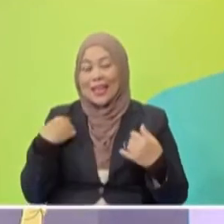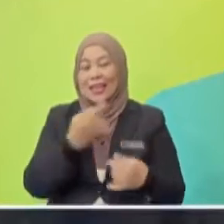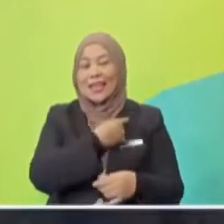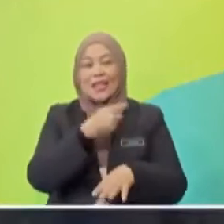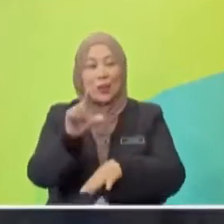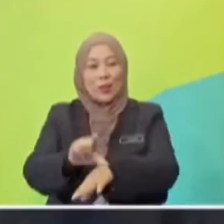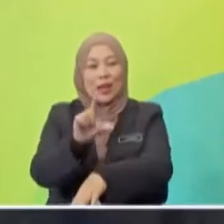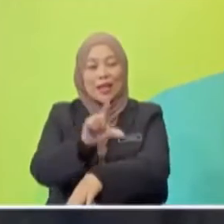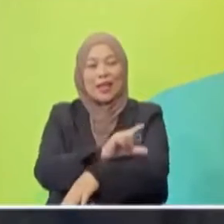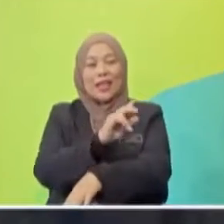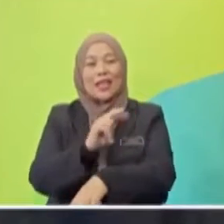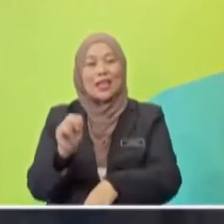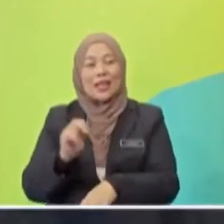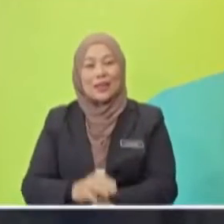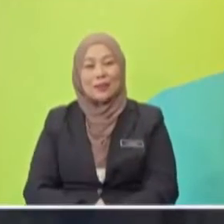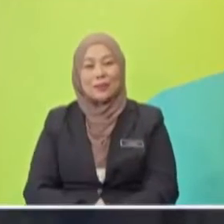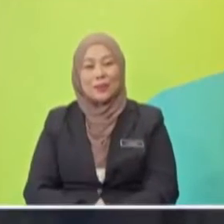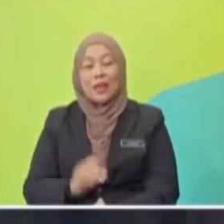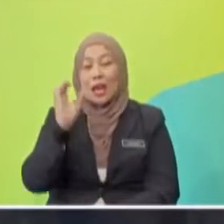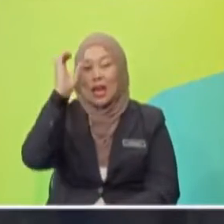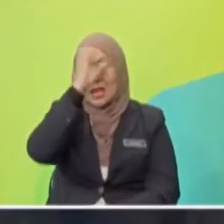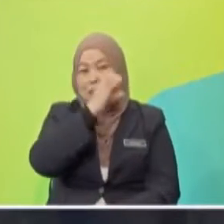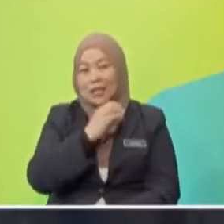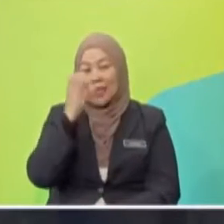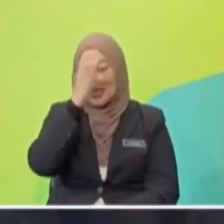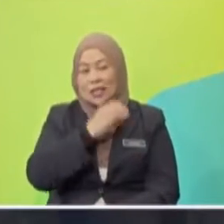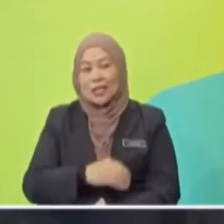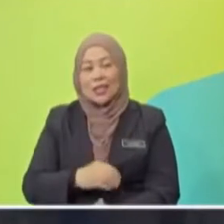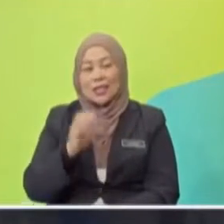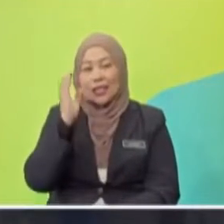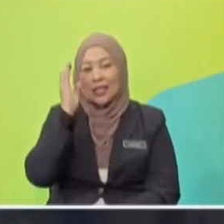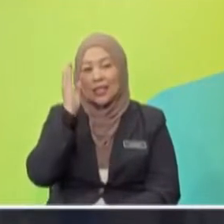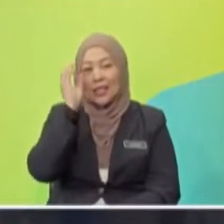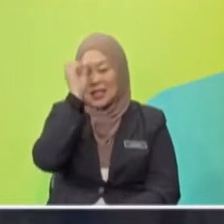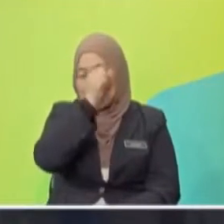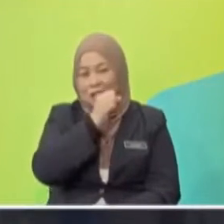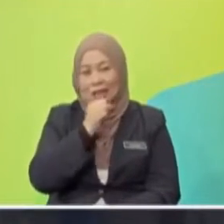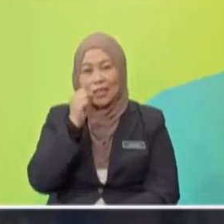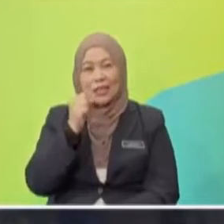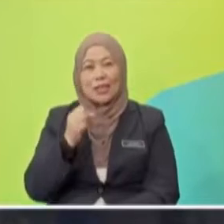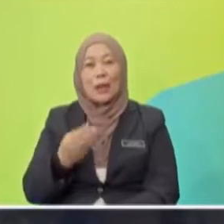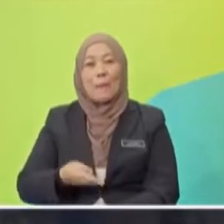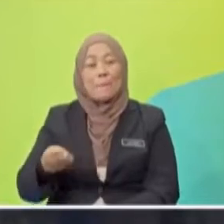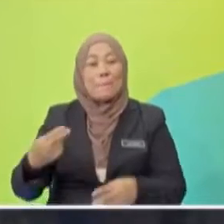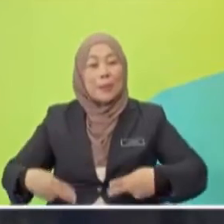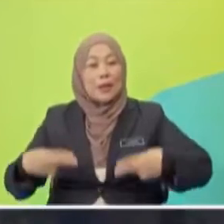jadi harapan dia ada ciri benda hidup dengan ciri bukan benda hidup di tunjukkan di sini